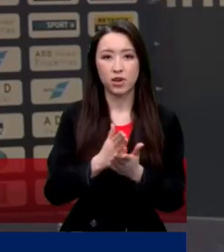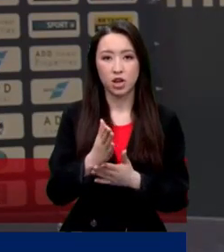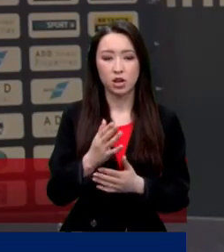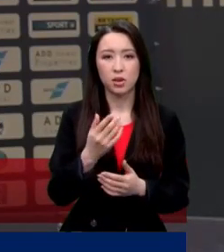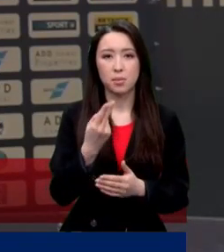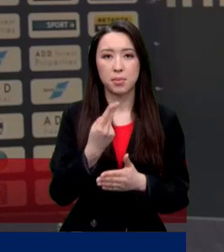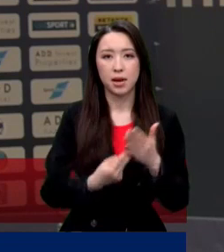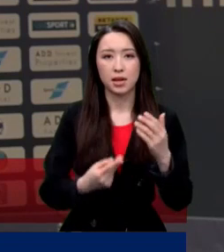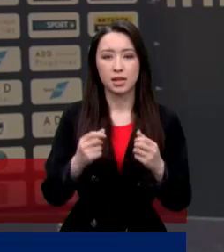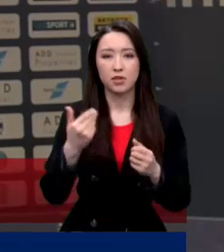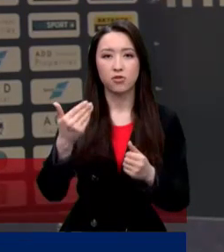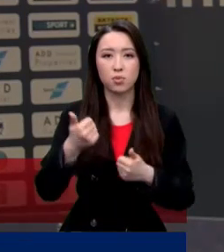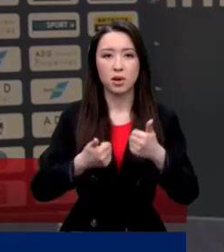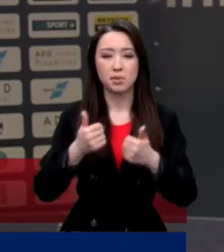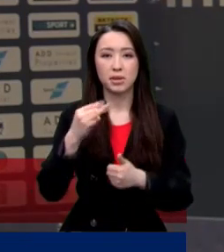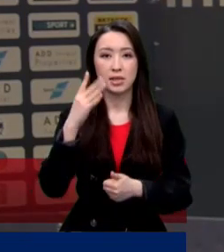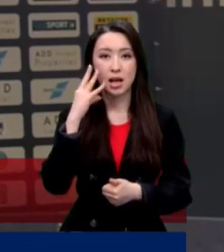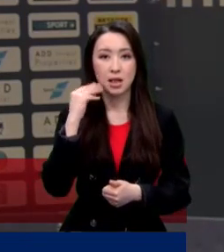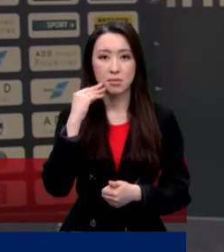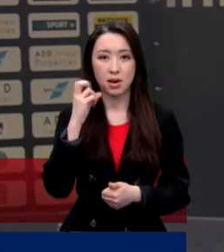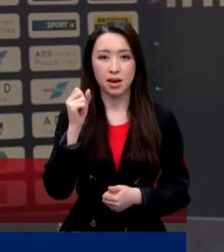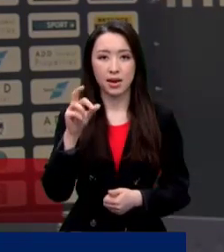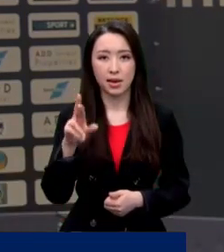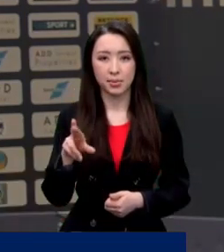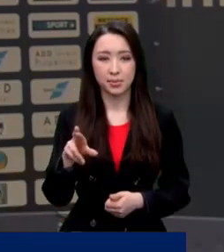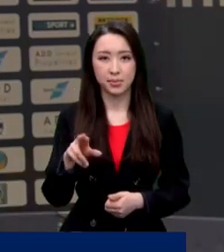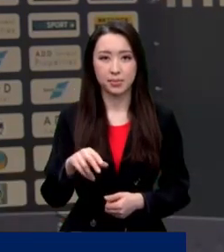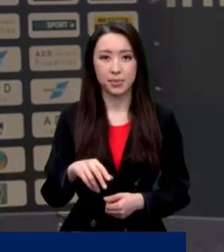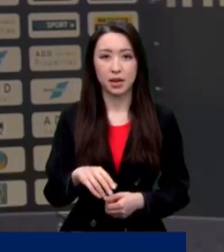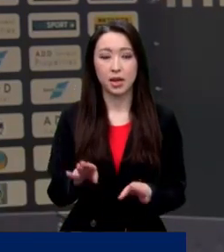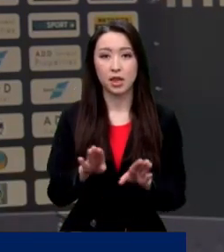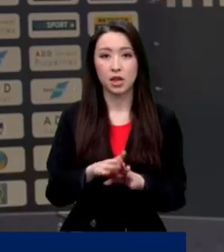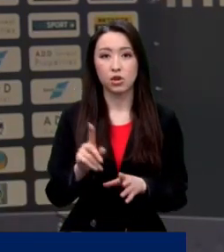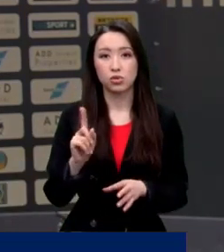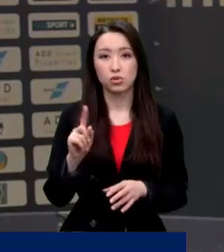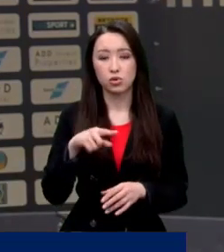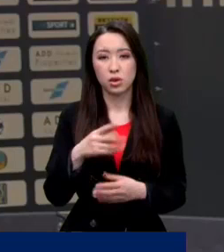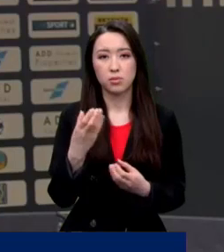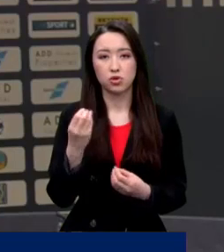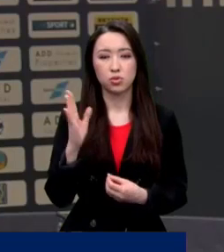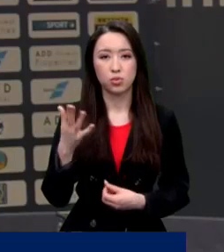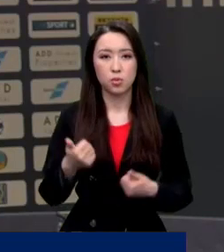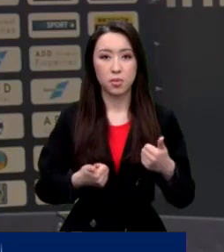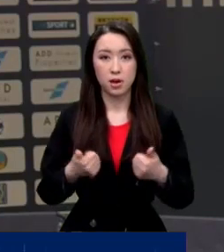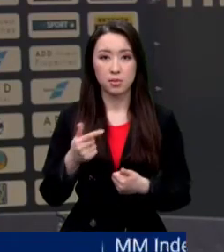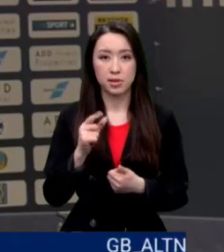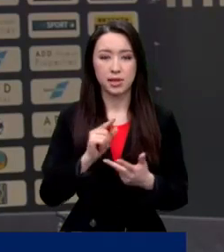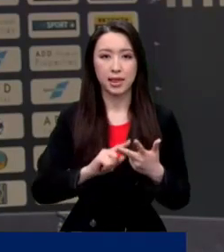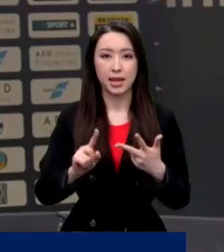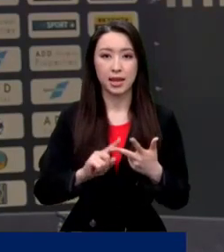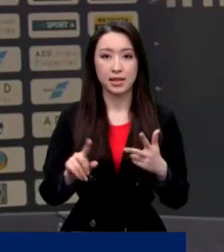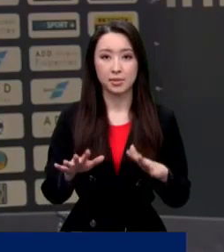спортсменки зал но ты а я лем боевой так что там еще будет борьба за третье